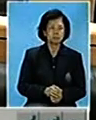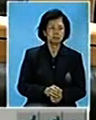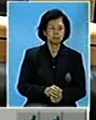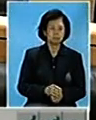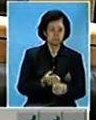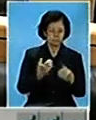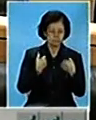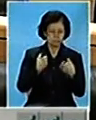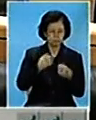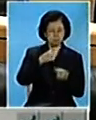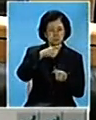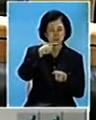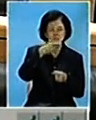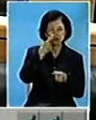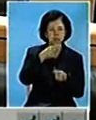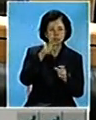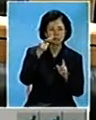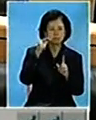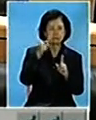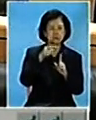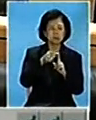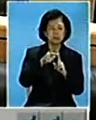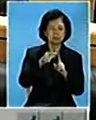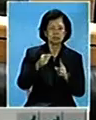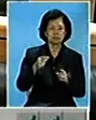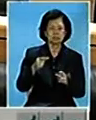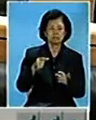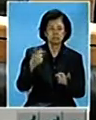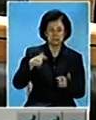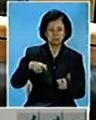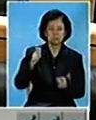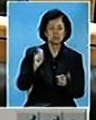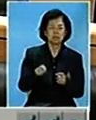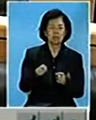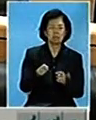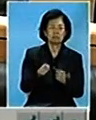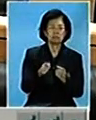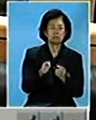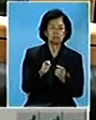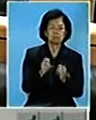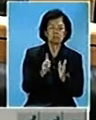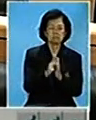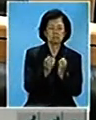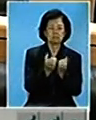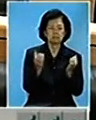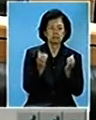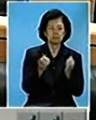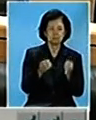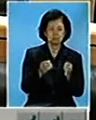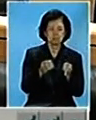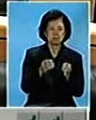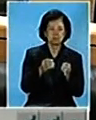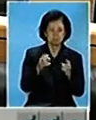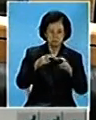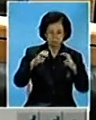มีการพูดถึงว่าศาลรัฐธรรมนูญวินิจฉัยให้นายกรัฐมนตรีพ้นจากตำ